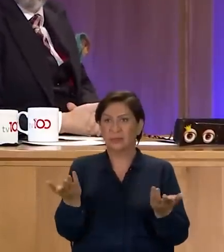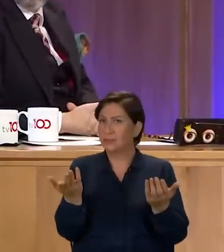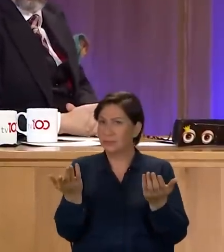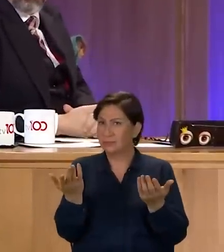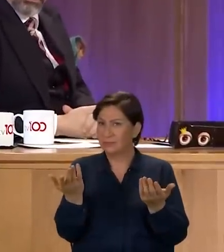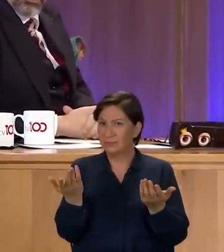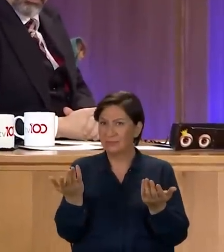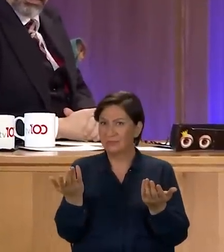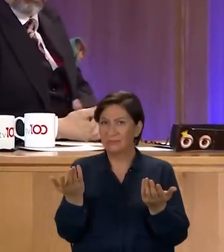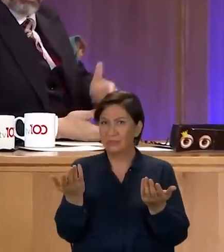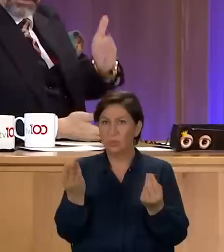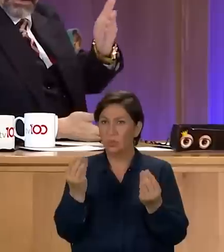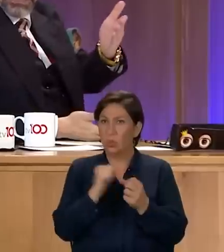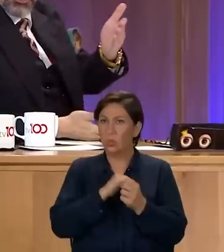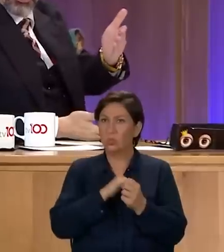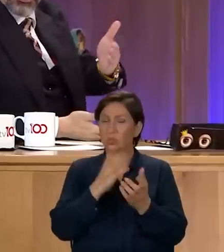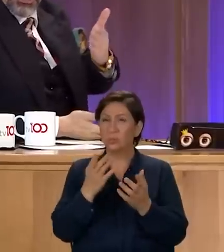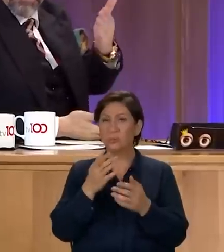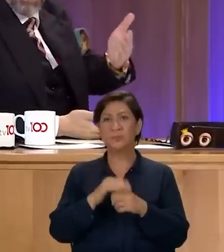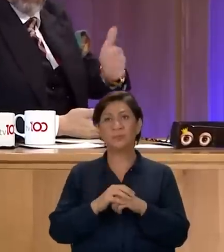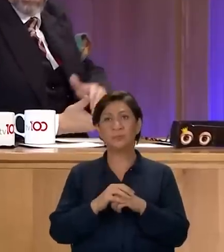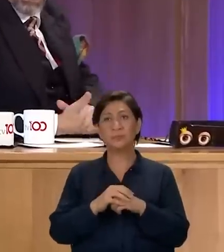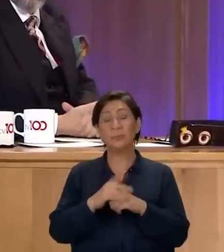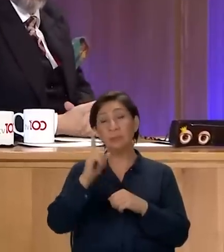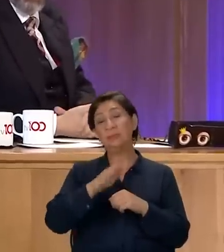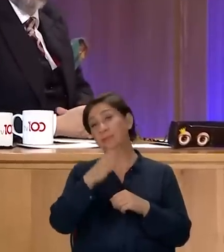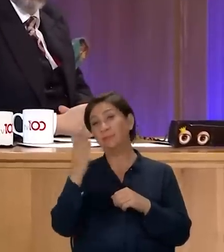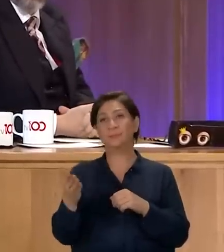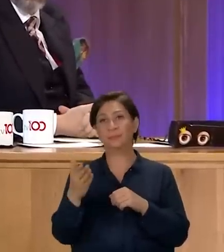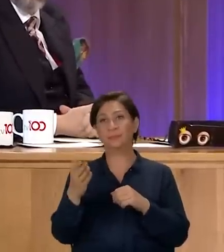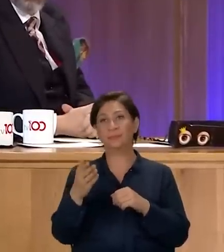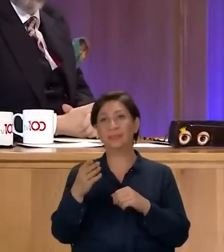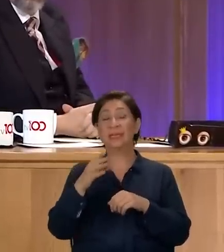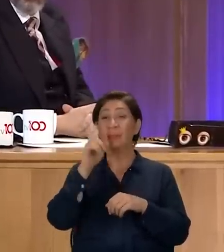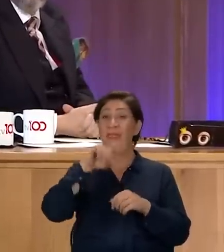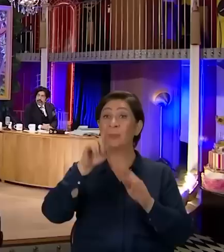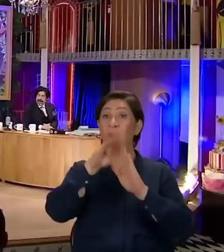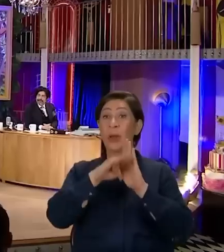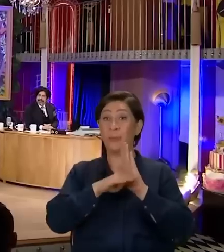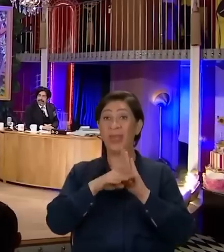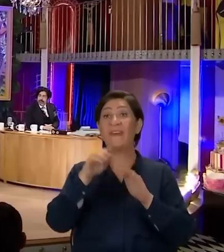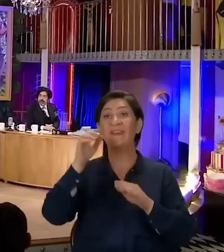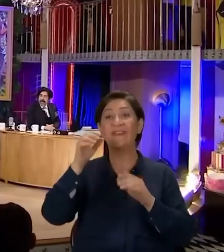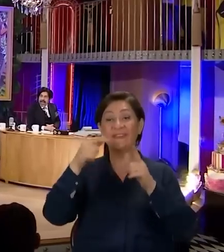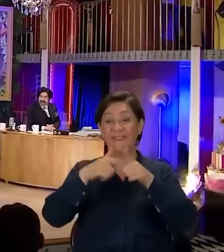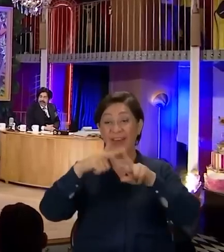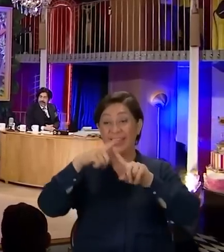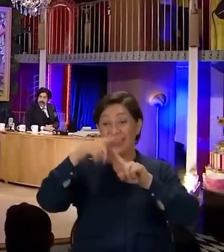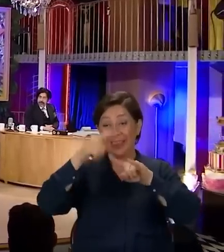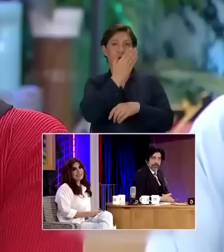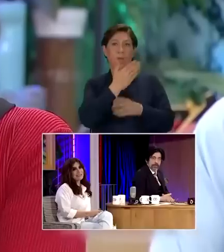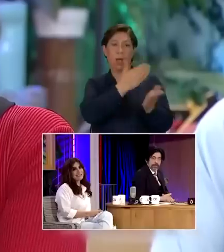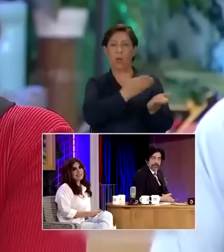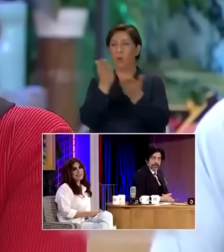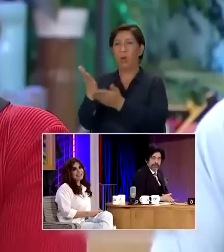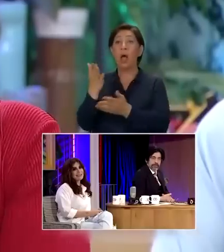Korkunç. Korkunç. Geliyoruz bir diğer rehabilitasyona ihtiyacı olan Fatih Üre'ye.